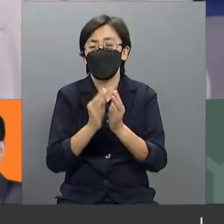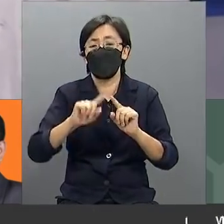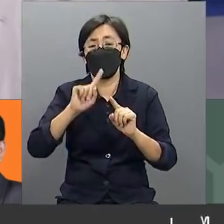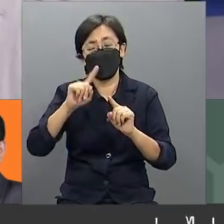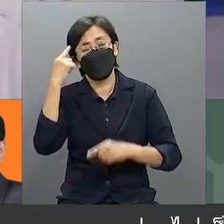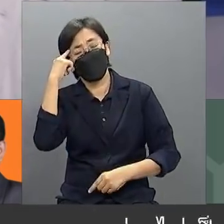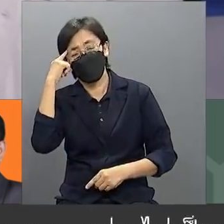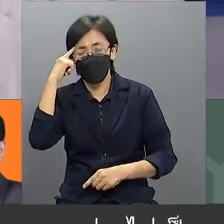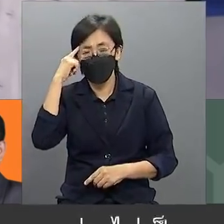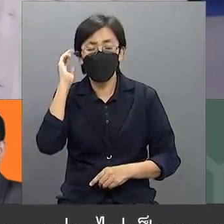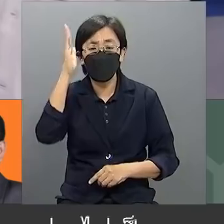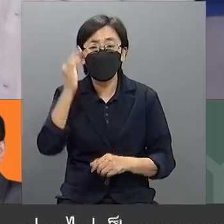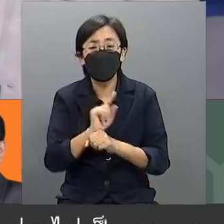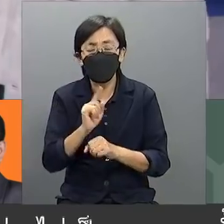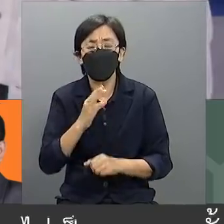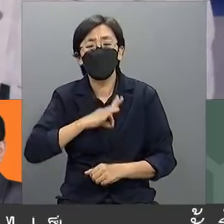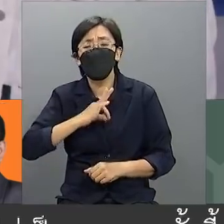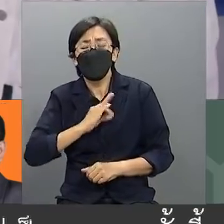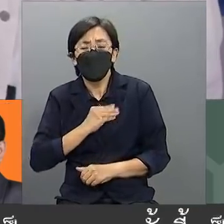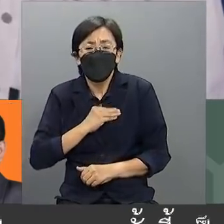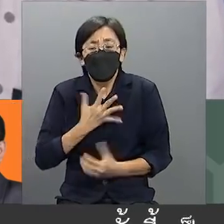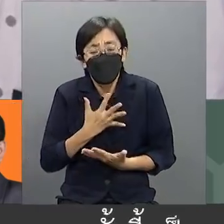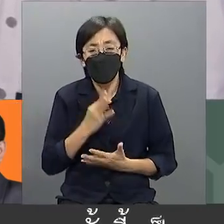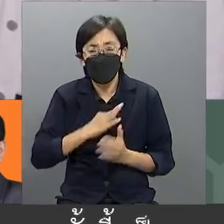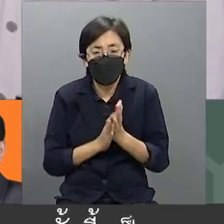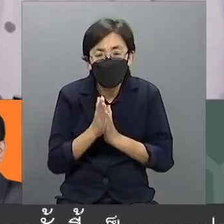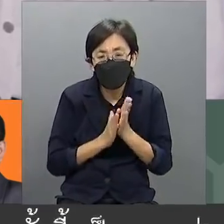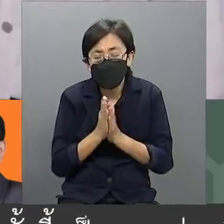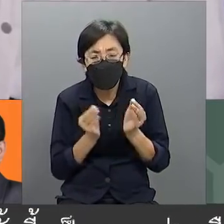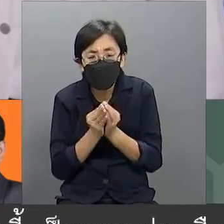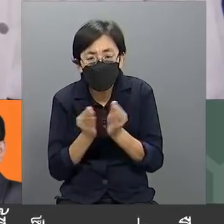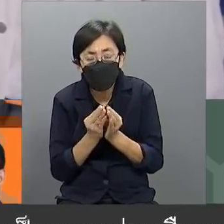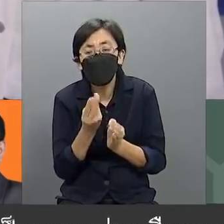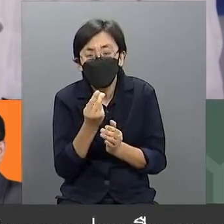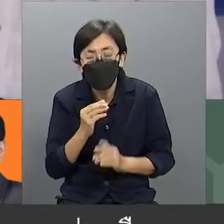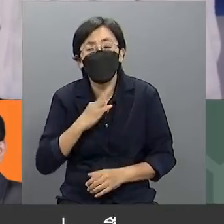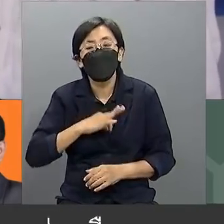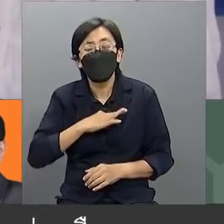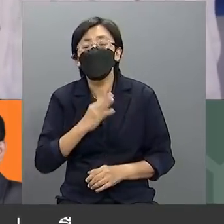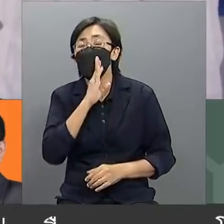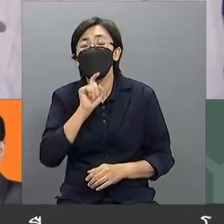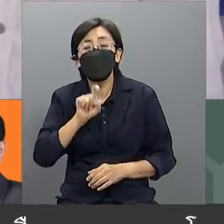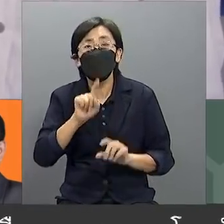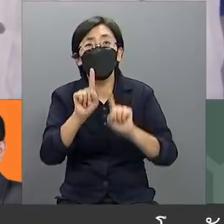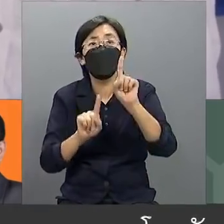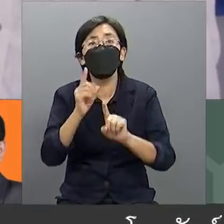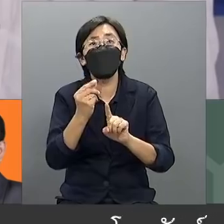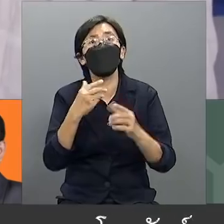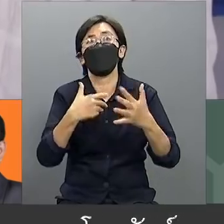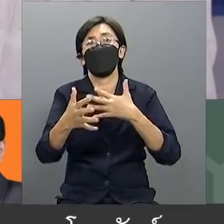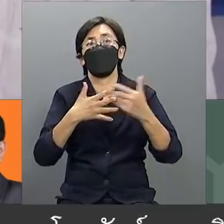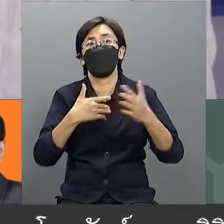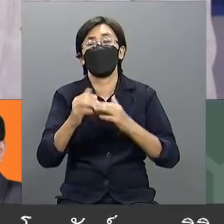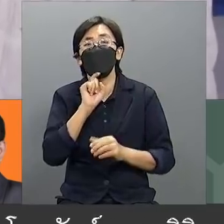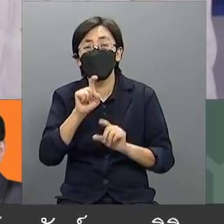จากนี้เลยจุดที่คนผมฟูจะเป็นอะไรมีแต่คนโทรมันเกิดขึ้นก่อนล่วงหน้า